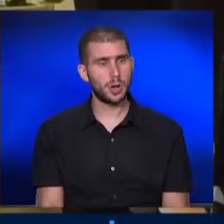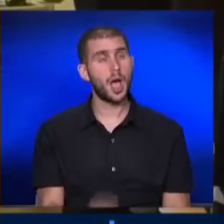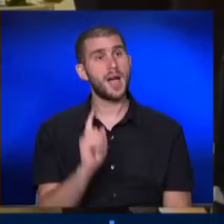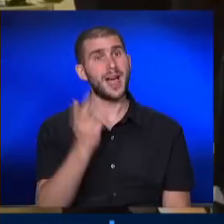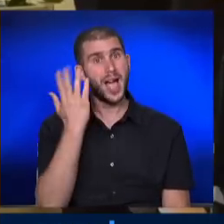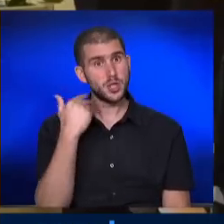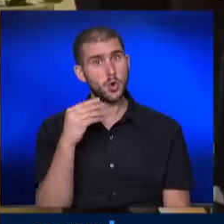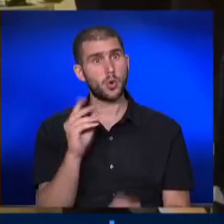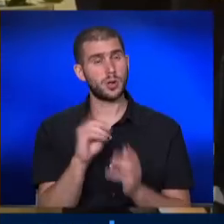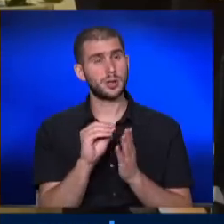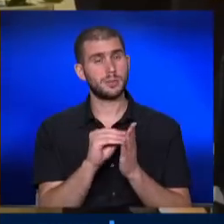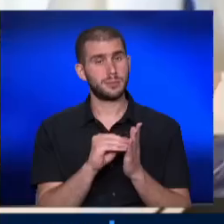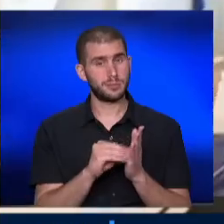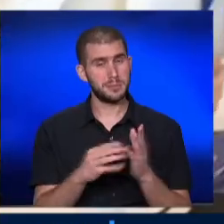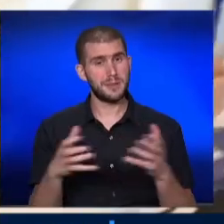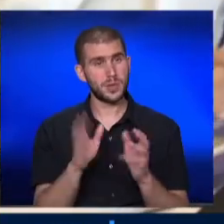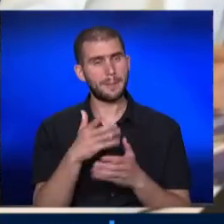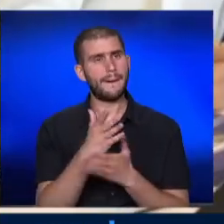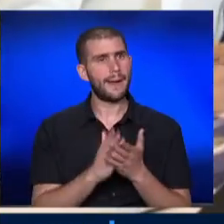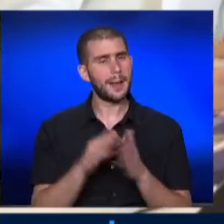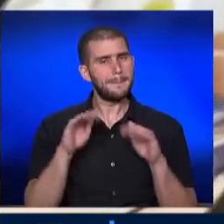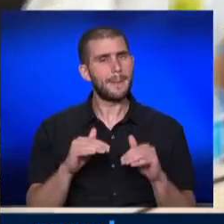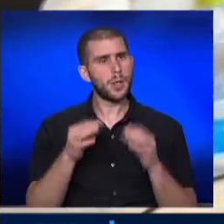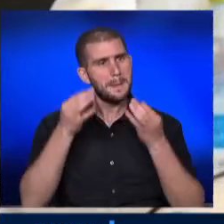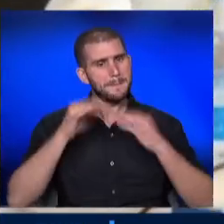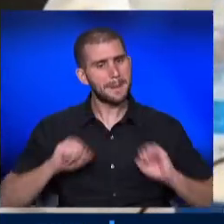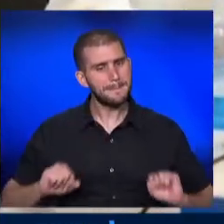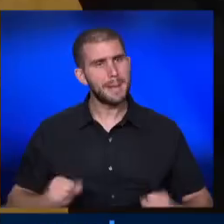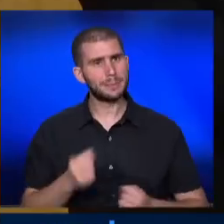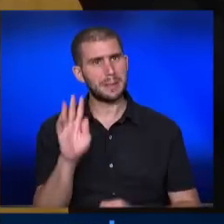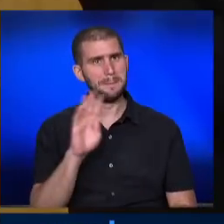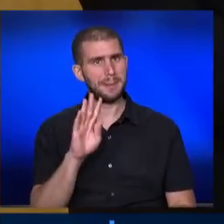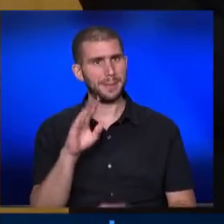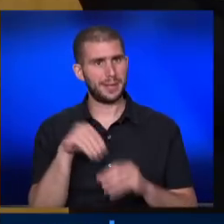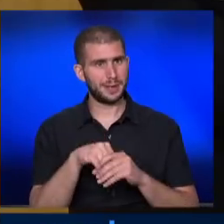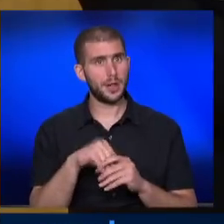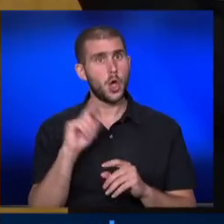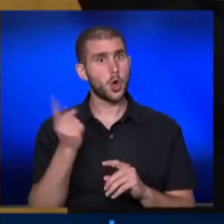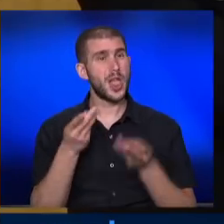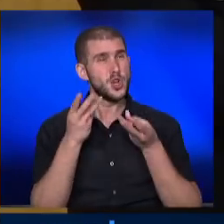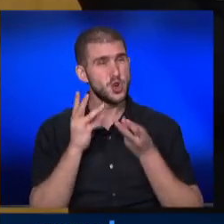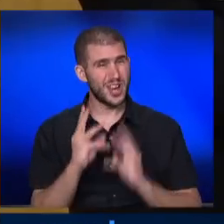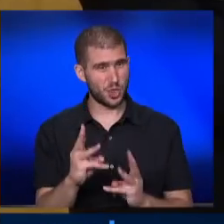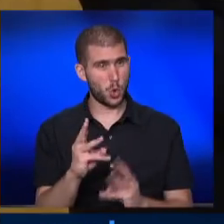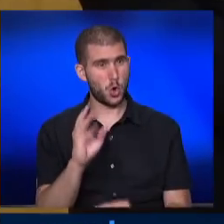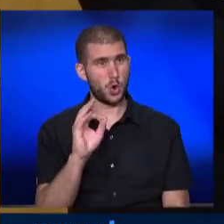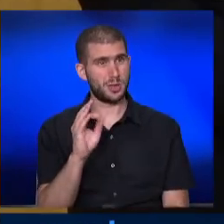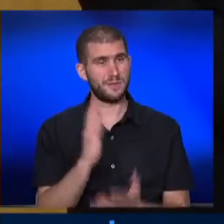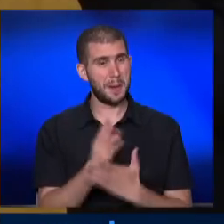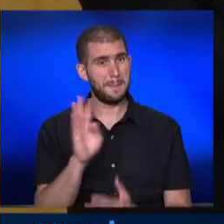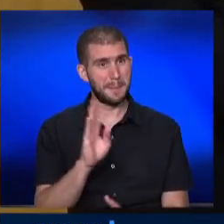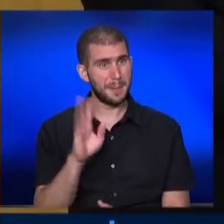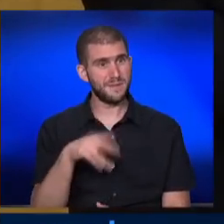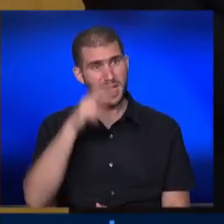בין הרושמים מפלגות היום גם מי שפחות מעריכים את מאמצי נתניהו בגוש. כל השיטות האלה שנתניהו